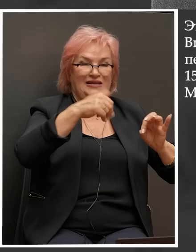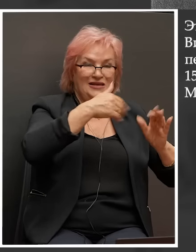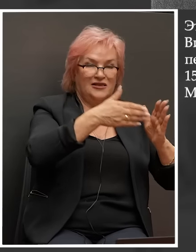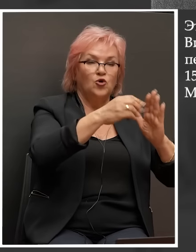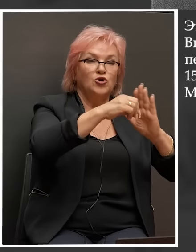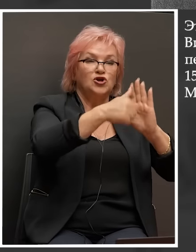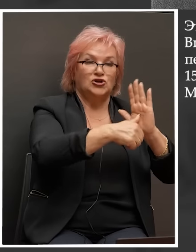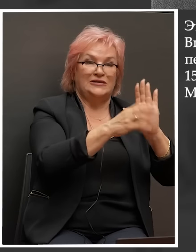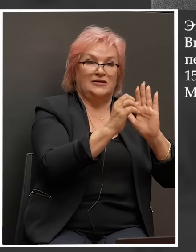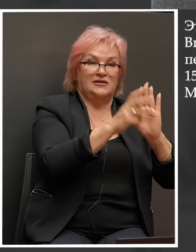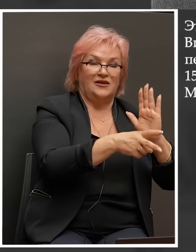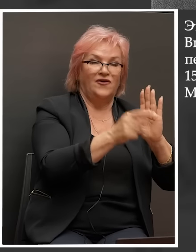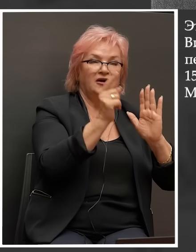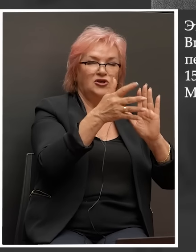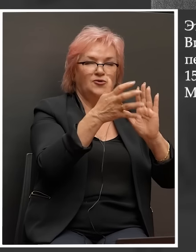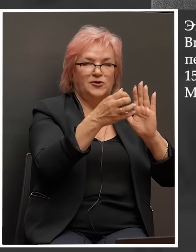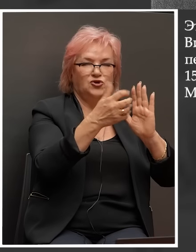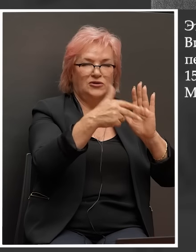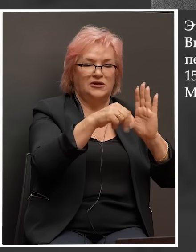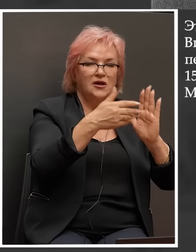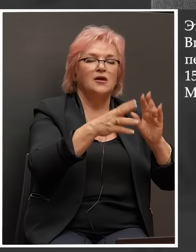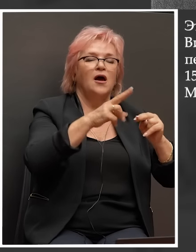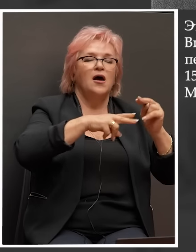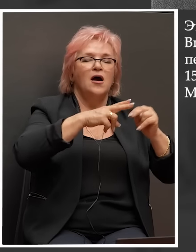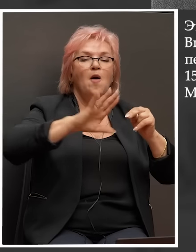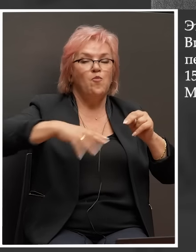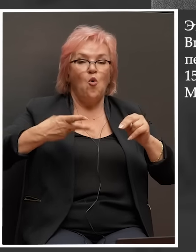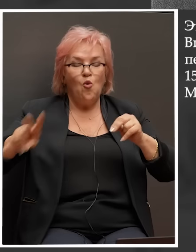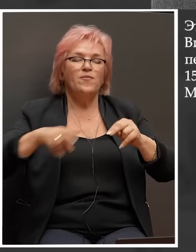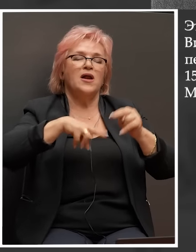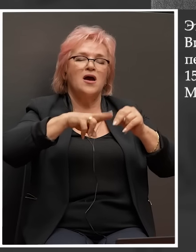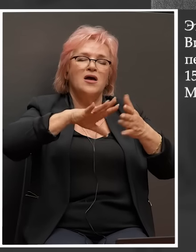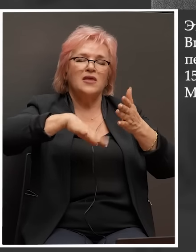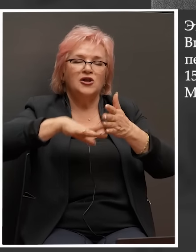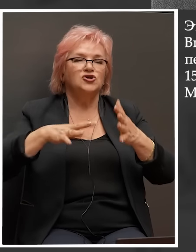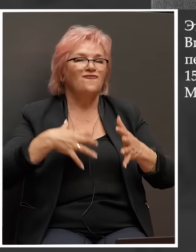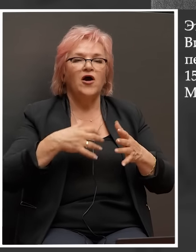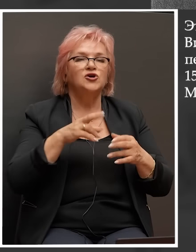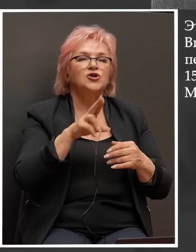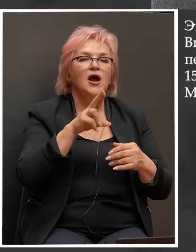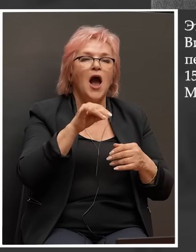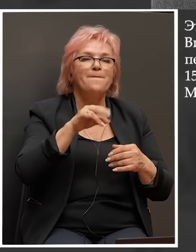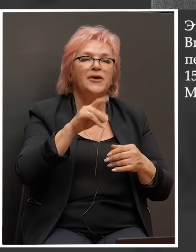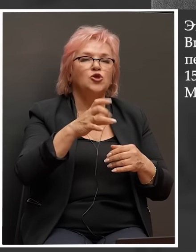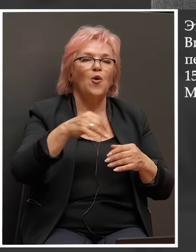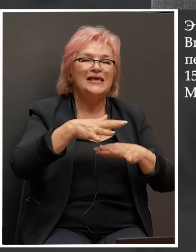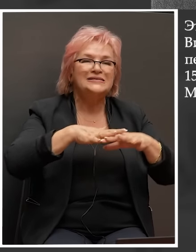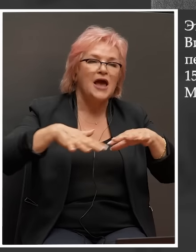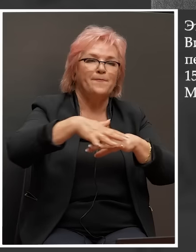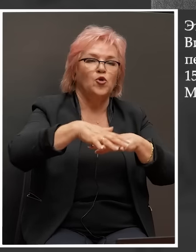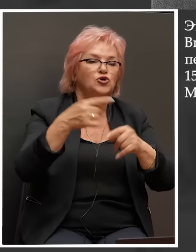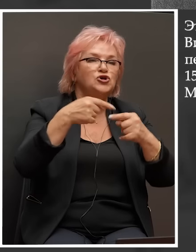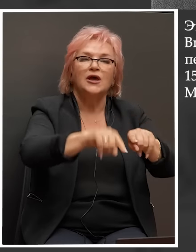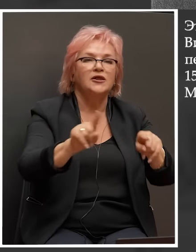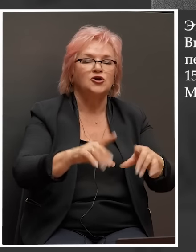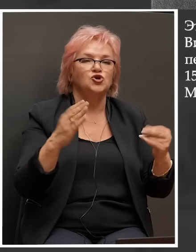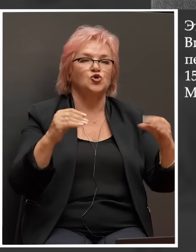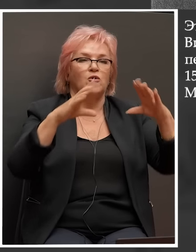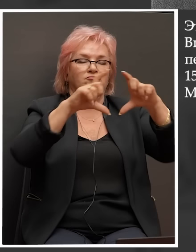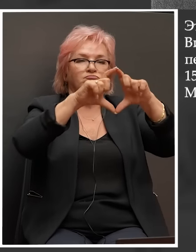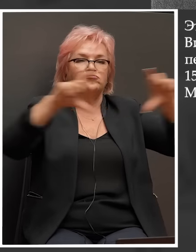годов 16 века, достраивается она уже после его смерти. Важно, что такое Капитолийская площадь? Это площадь перед